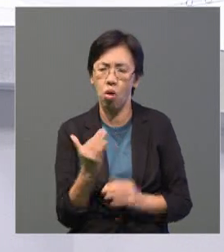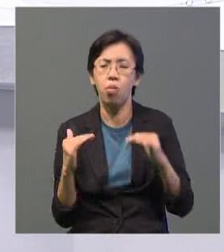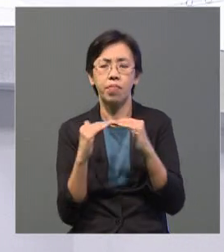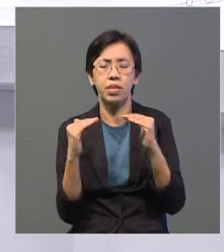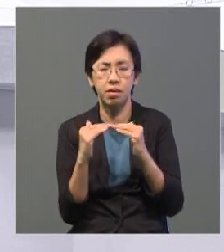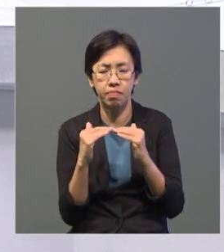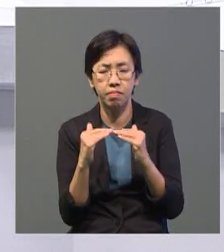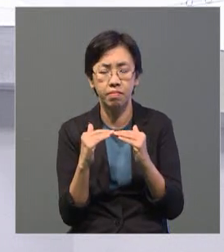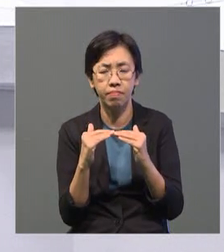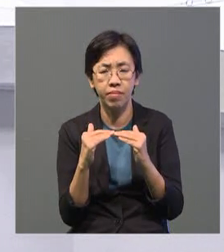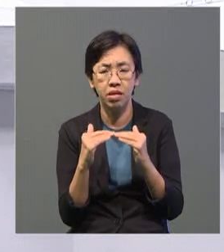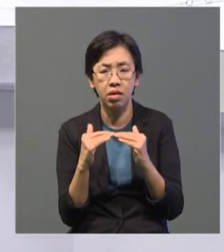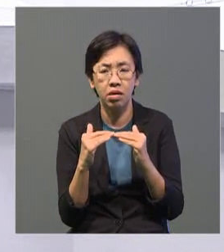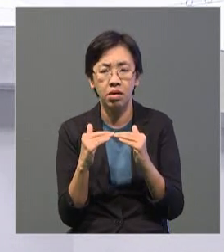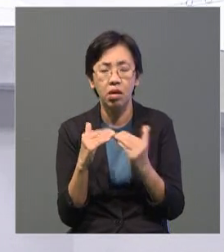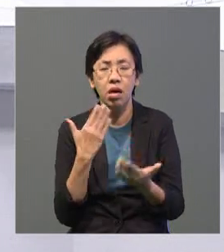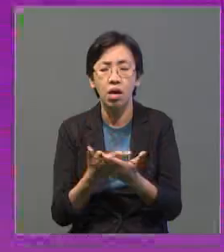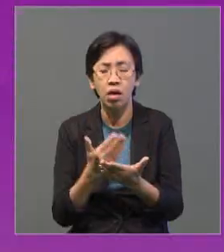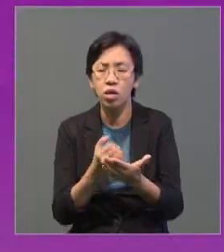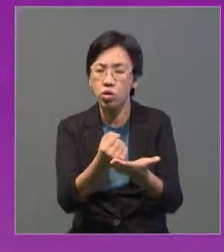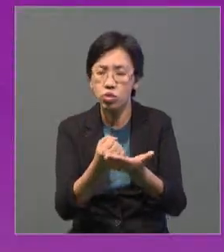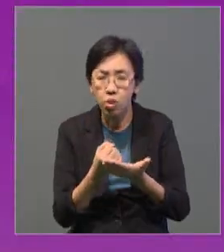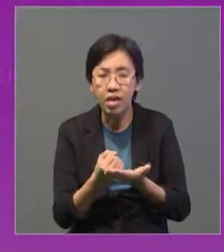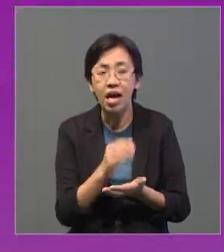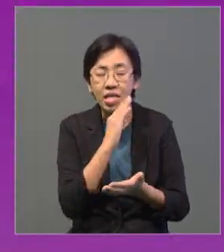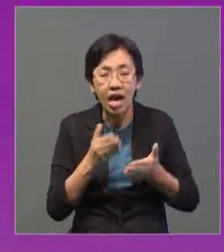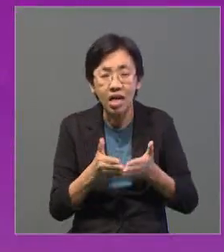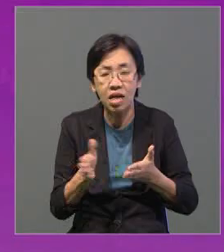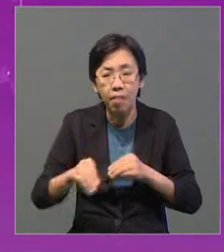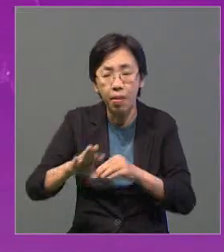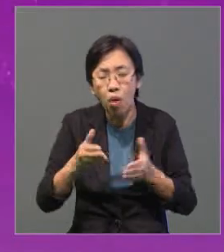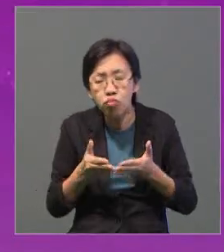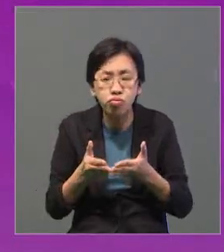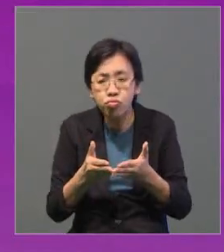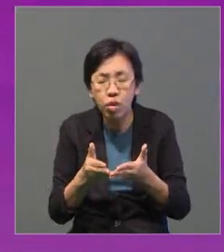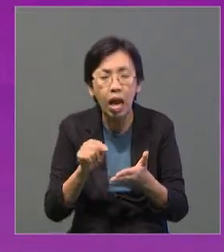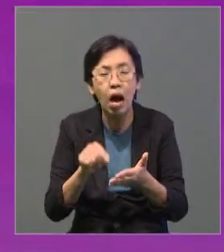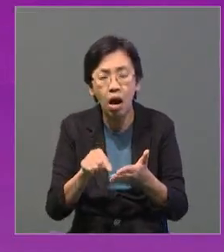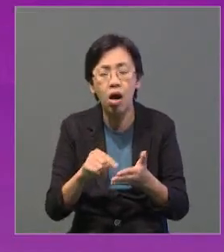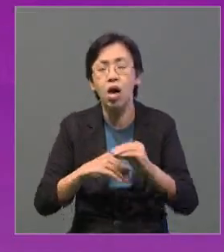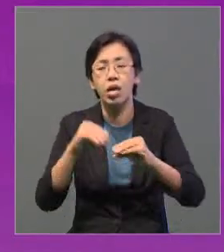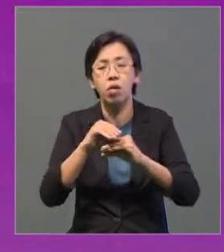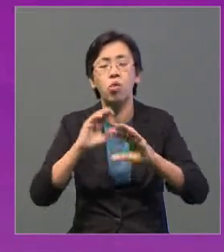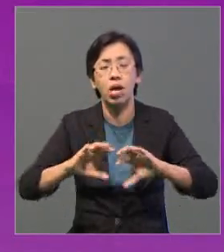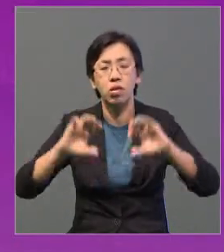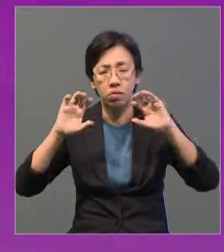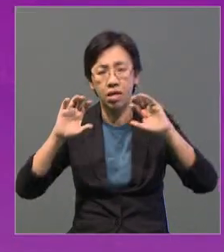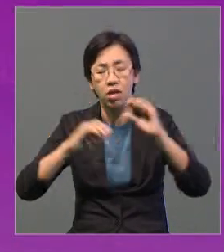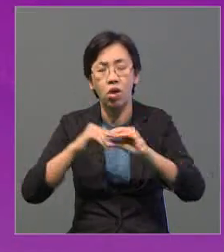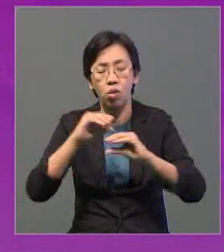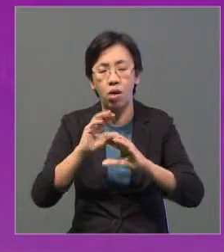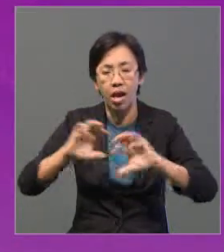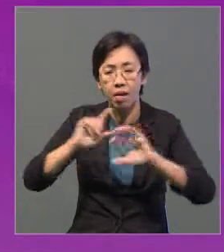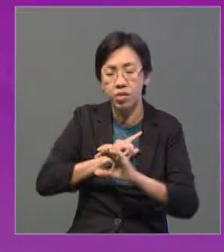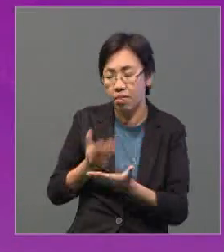เป็นธรรมนะครับเรื่องของการเรียกร้องค่าชดเชยในการนำเรือประมงออกนอกระบบในโครงการของรัฐนะครับก็คือโครงการที่